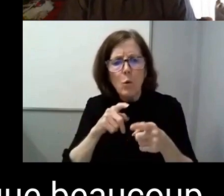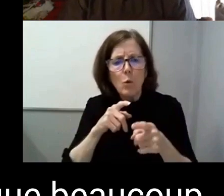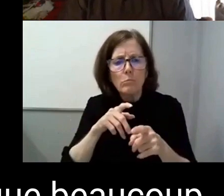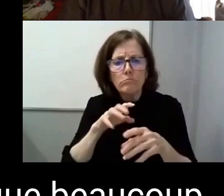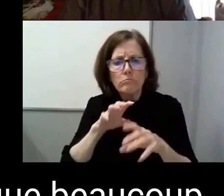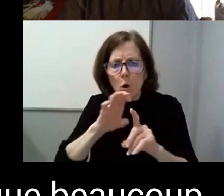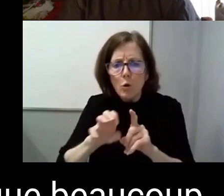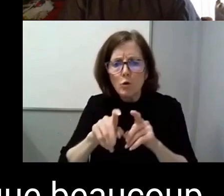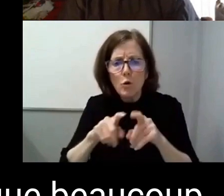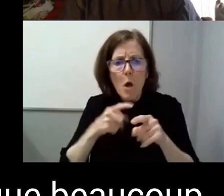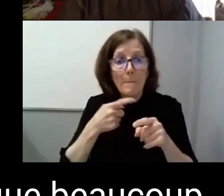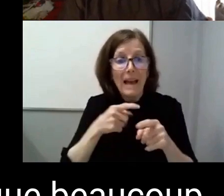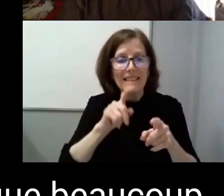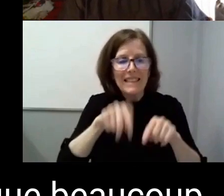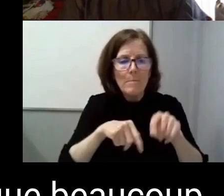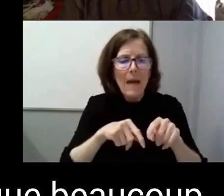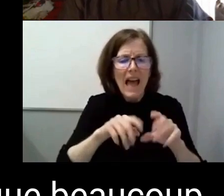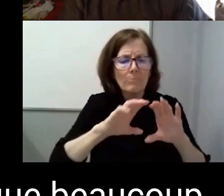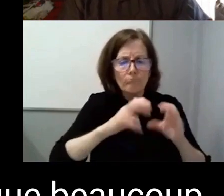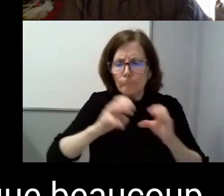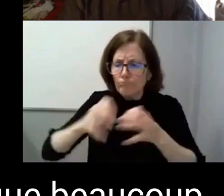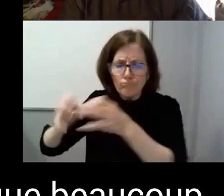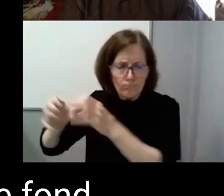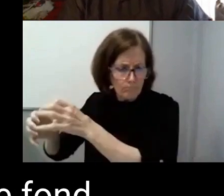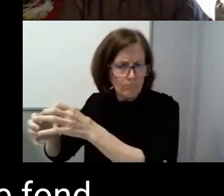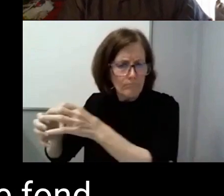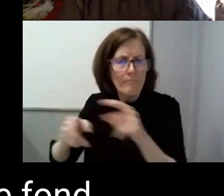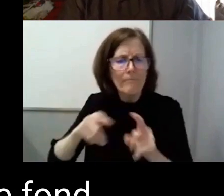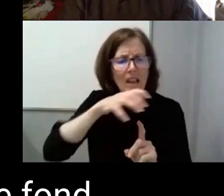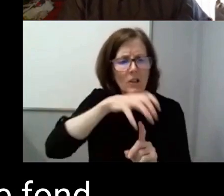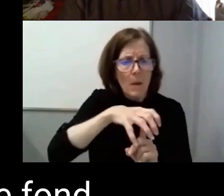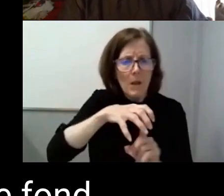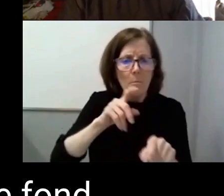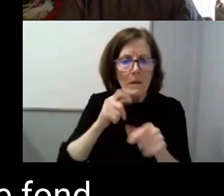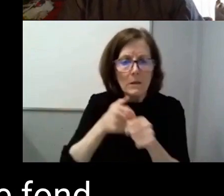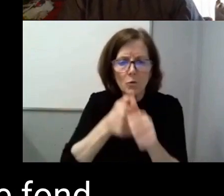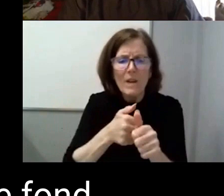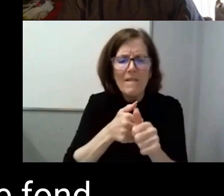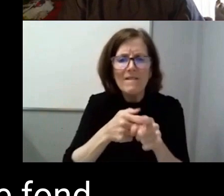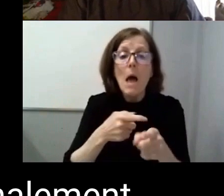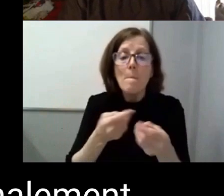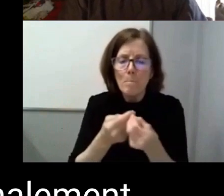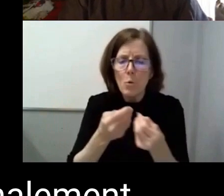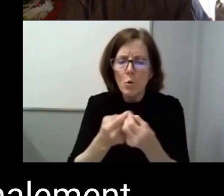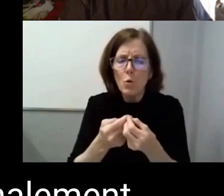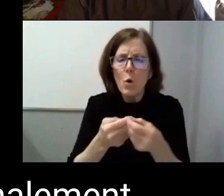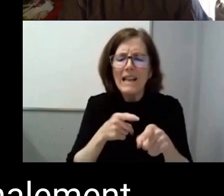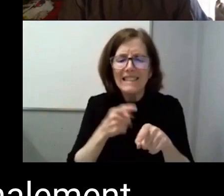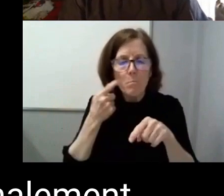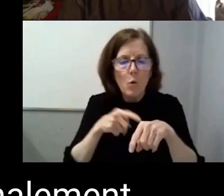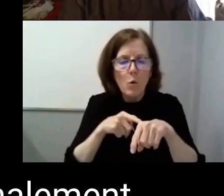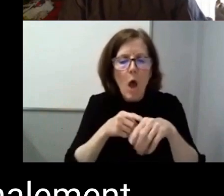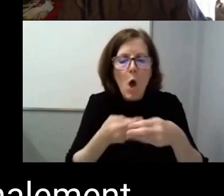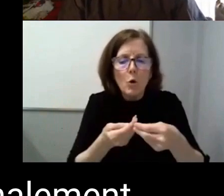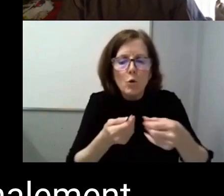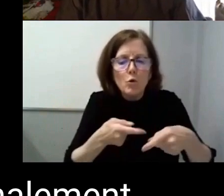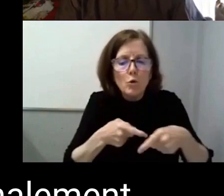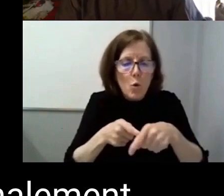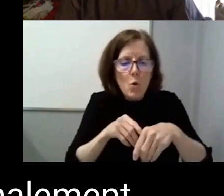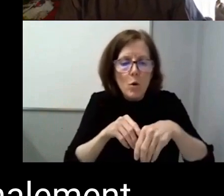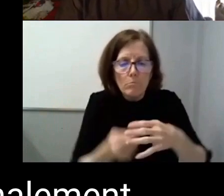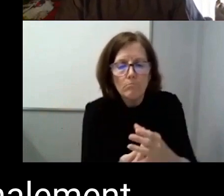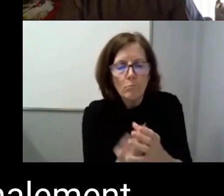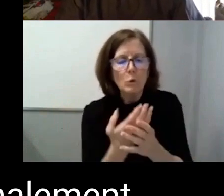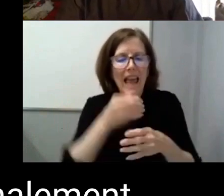ça. Mais d'expérience, je vous dirais que ça s'applique beaucoup aux cultures d'intérieur. Puis dans le fond, au jardin, ça